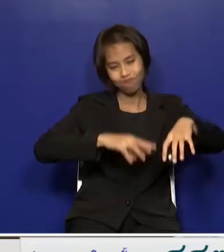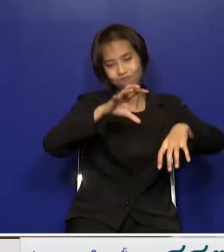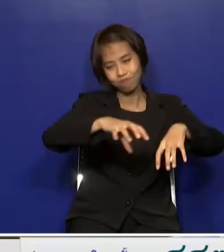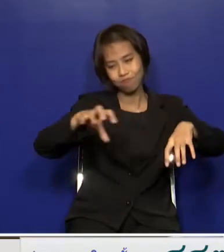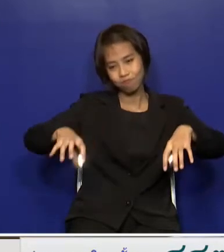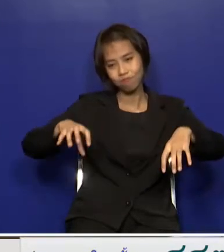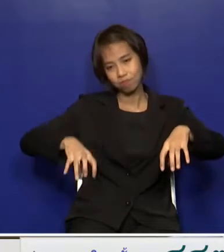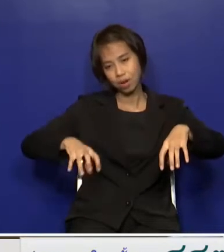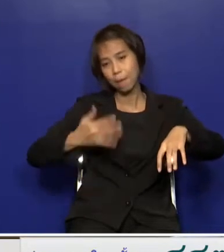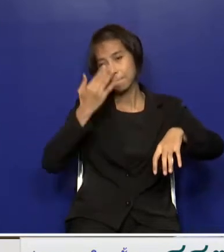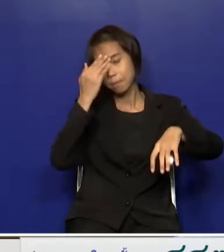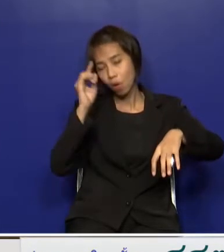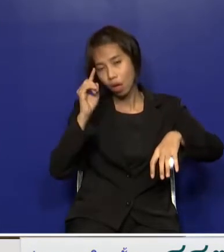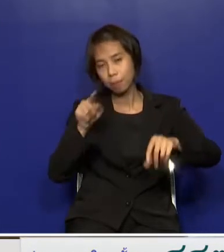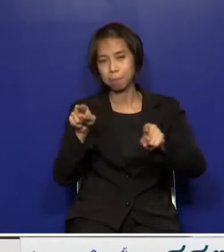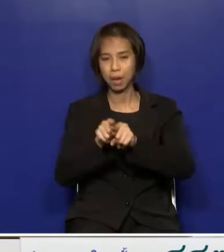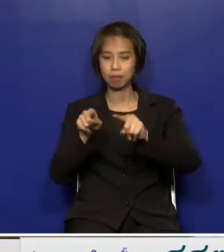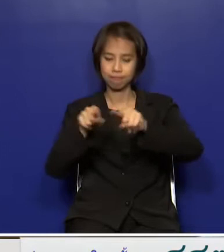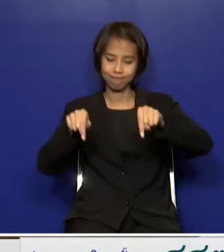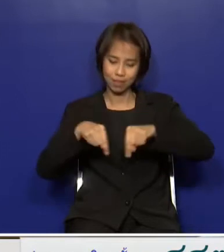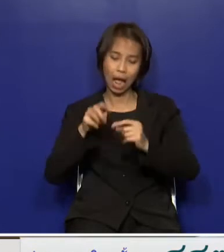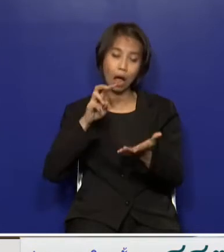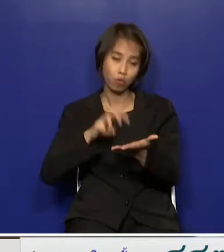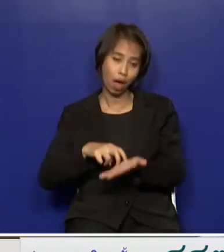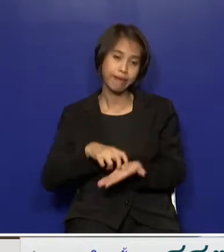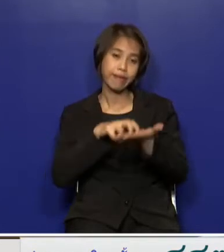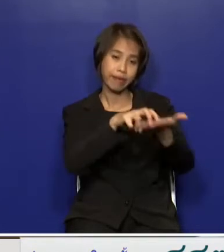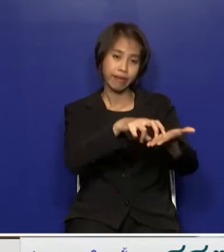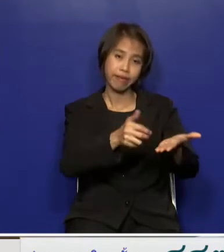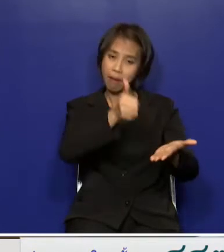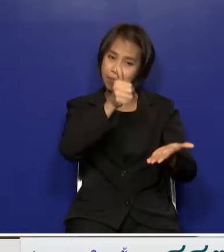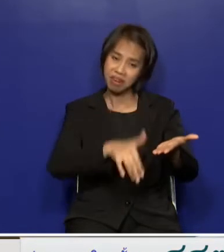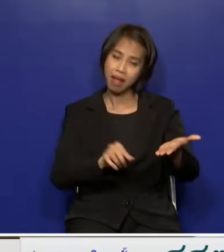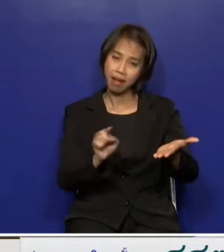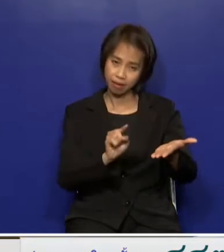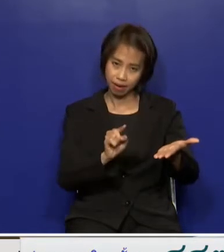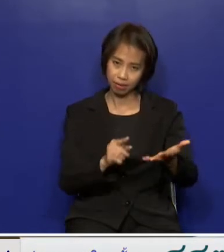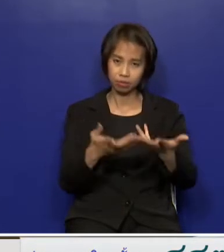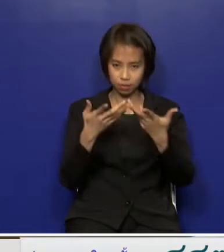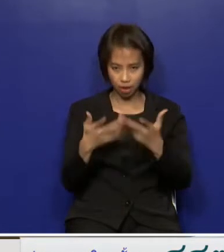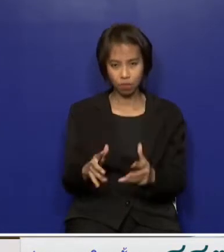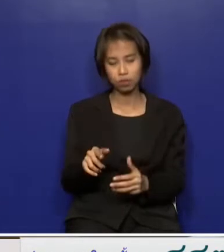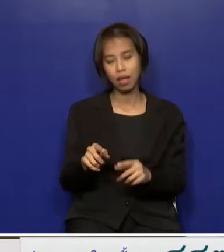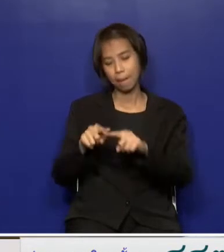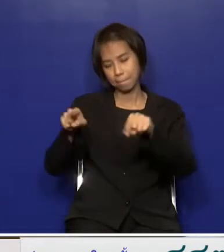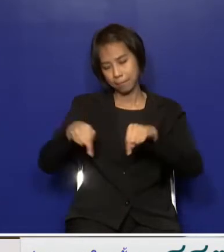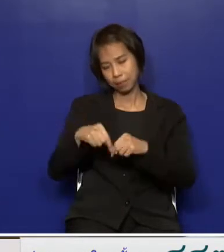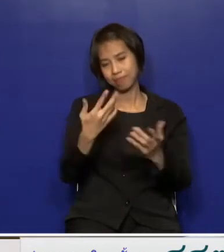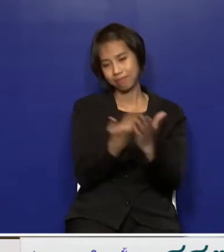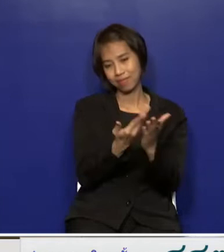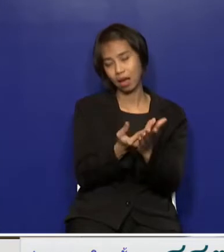เพื่อที่จะให้บรโอร์ยาต demgyอไมการจัดเก็บข้าบริยาตต่ๆ